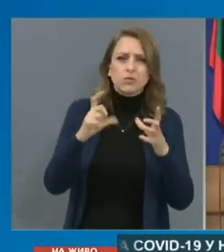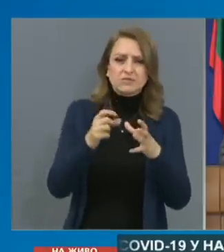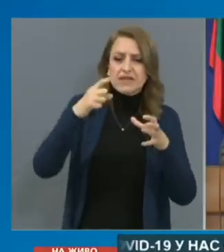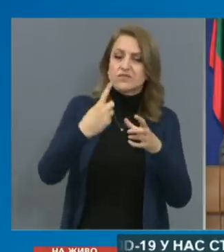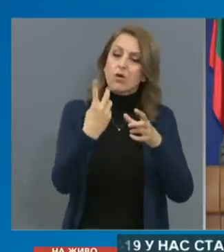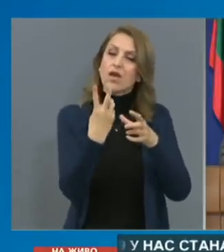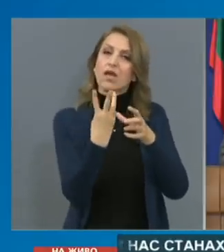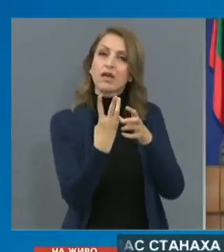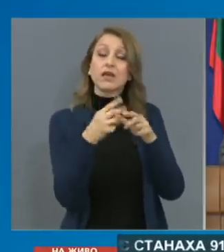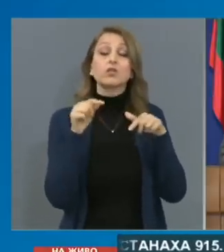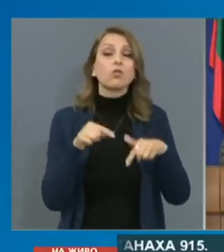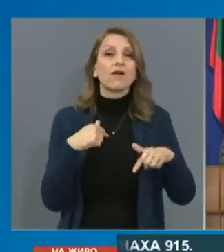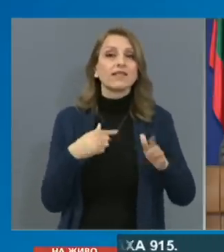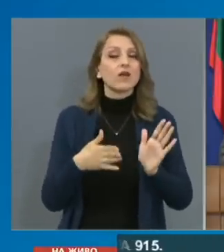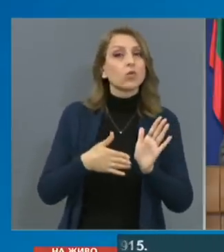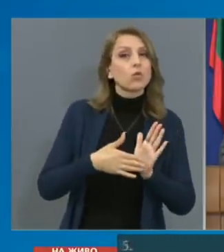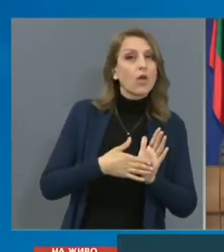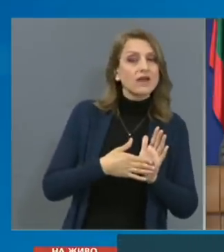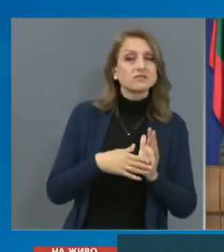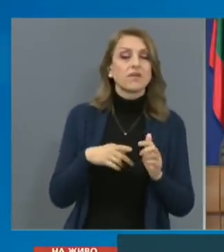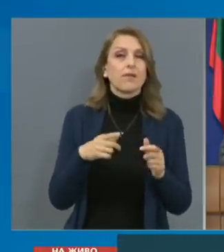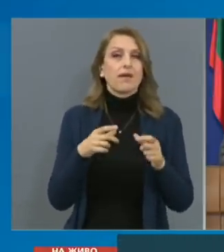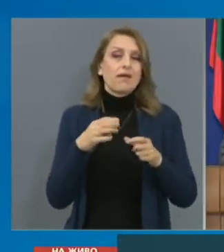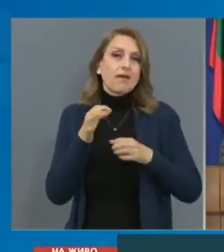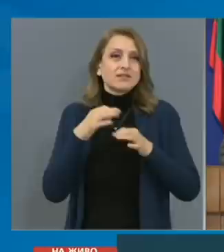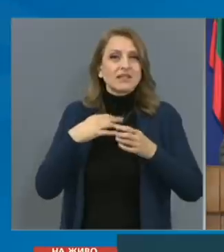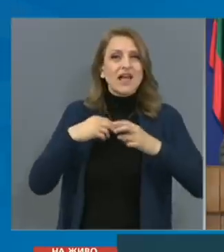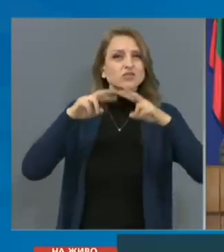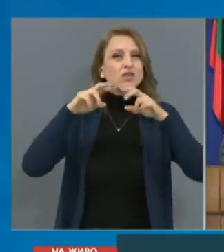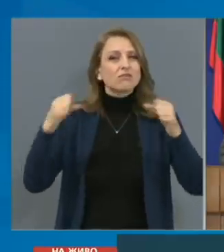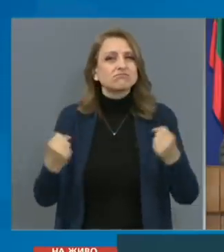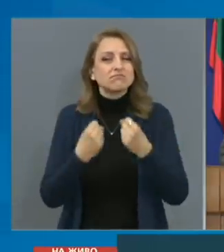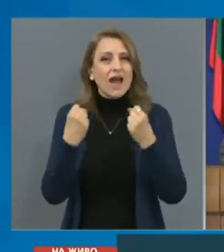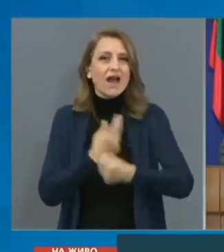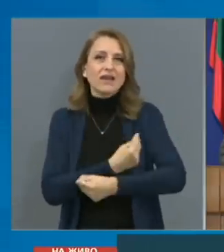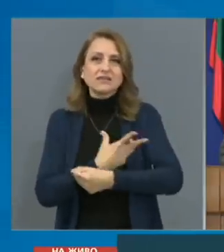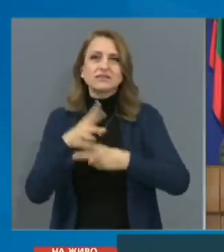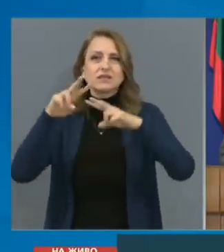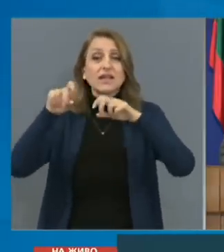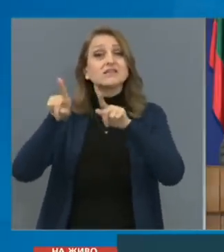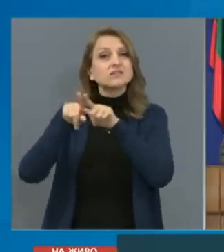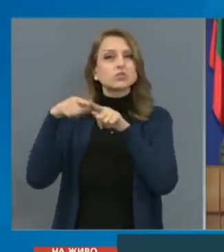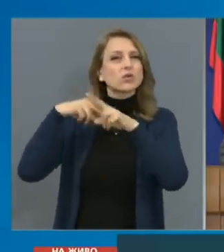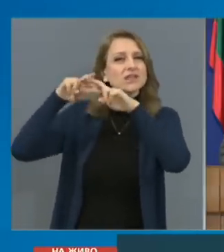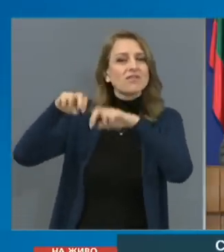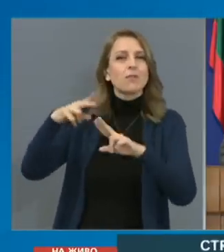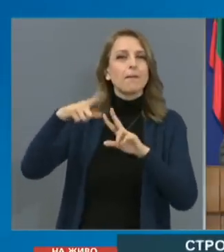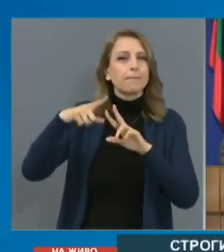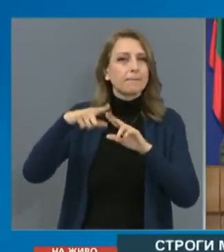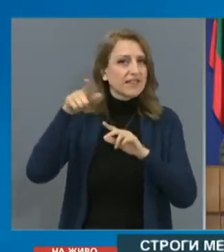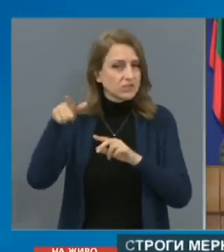епидемиологичните проучвания и акции, които бяха проведени и в Паничерево, и